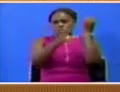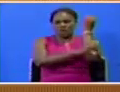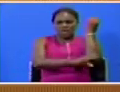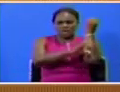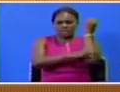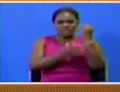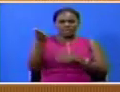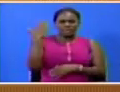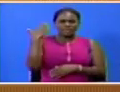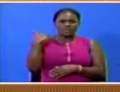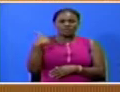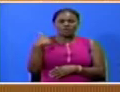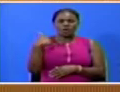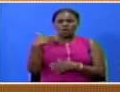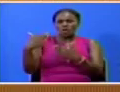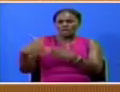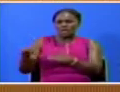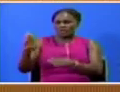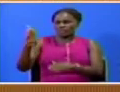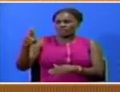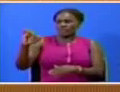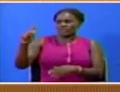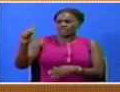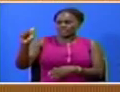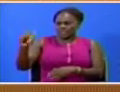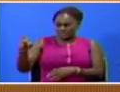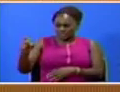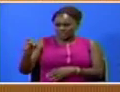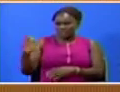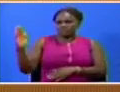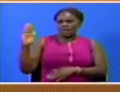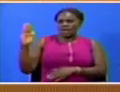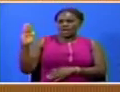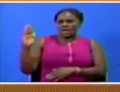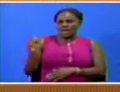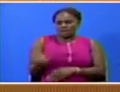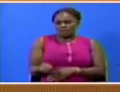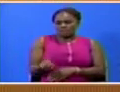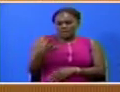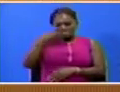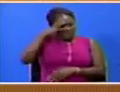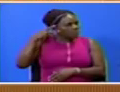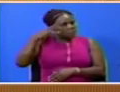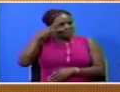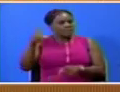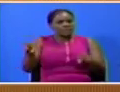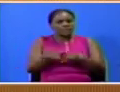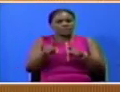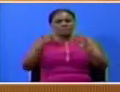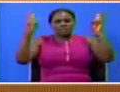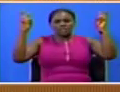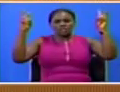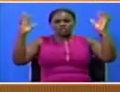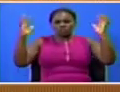ya Uingereza kuondoka muungano wa bara Ulaya. Aidha, masuala ya usalama, ugaidi na wakimbizi yakisalia mada kuu kwenye mazungumzo